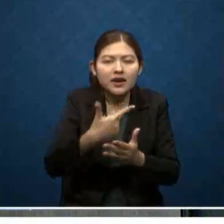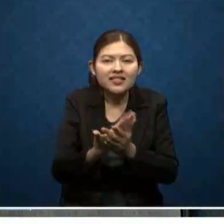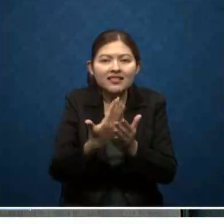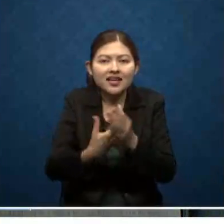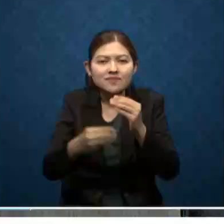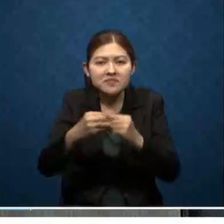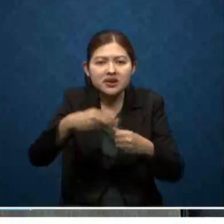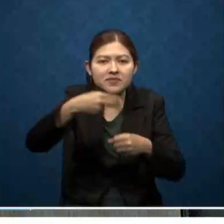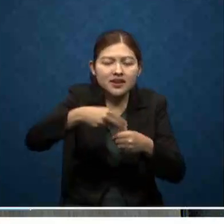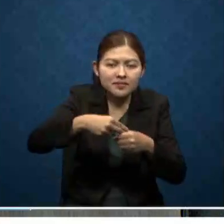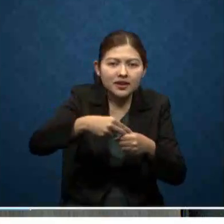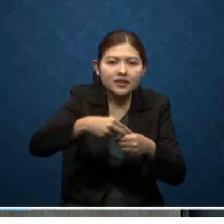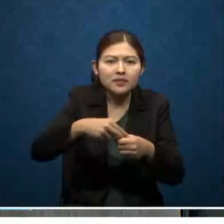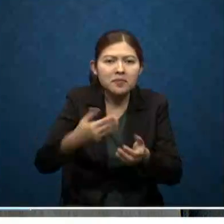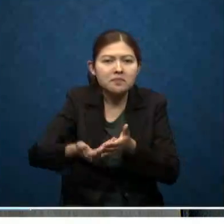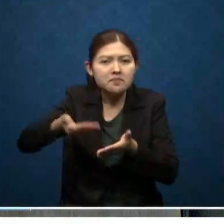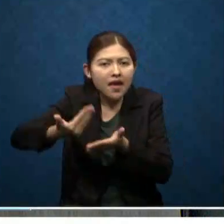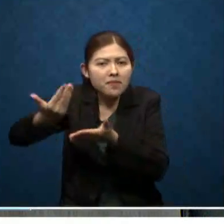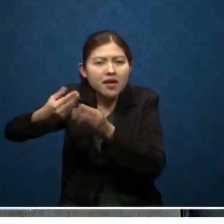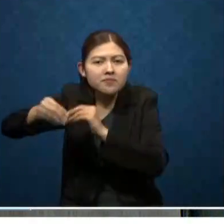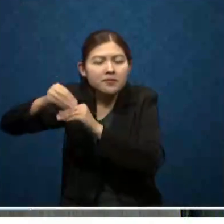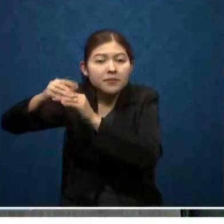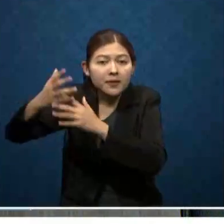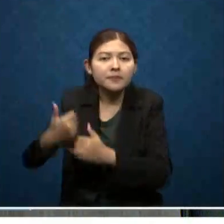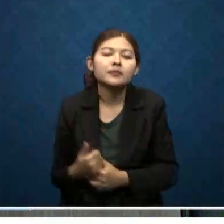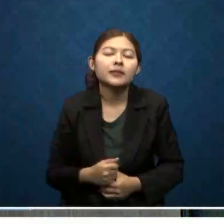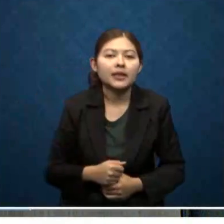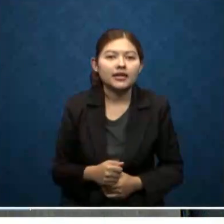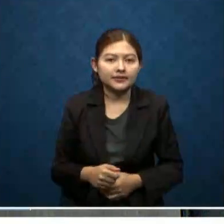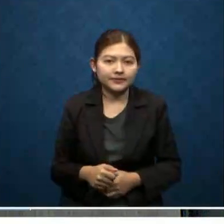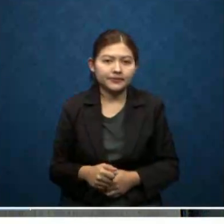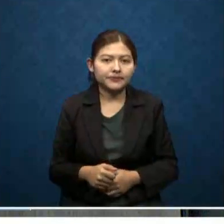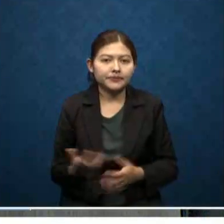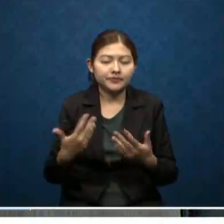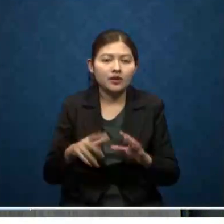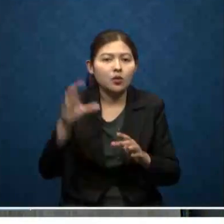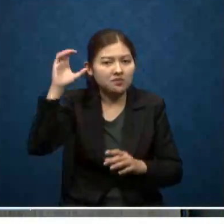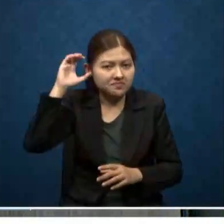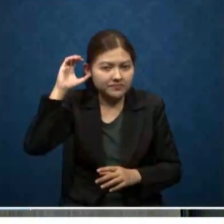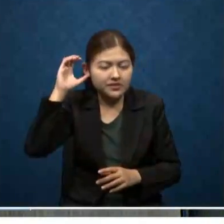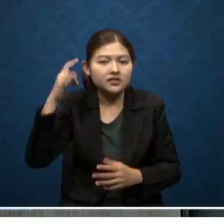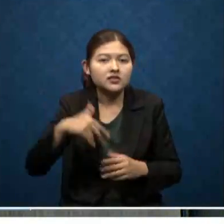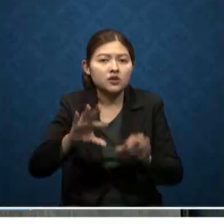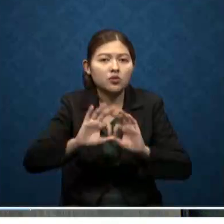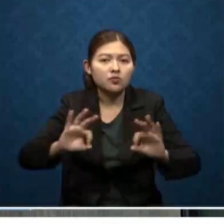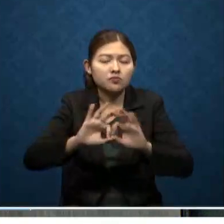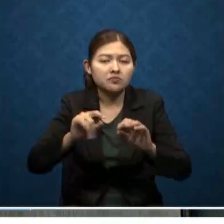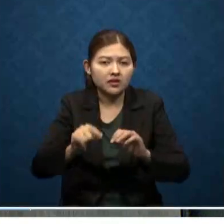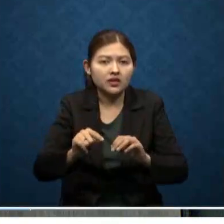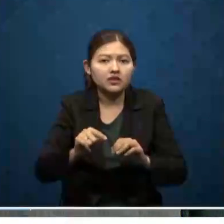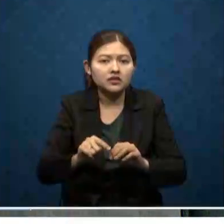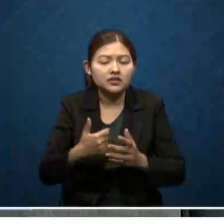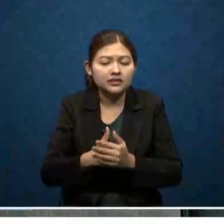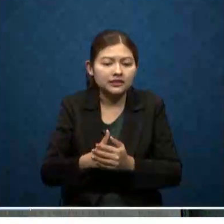ทิศทางของราคาน้ำมันในตลาดโลกอย่างนี้เป็นต้นนะครับเพราะฉะนั้นความน่าเชื่อถือในเรื่องนี้จึงเป็นที่